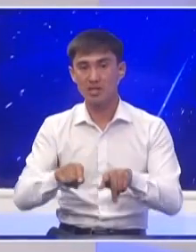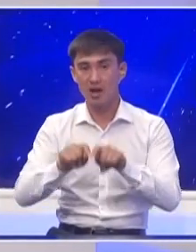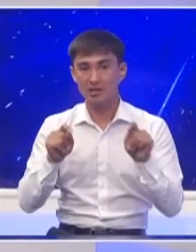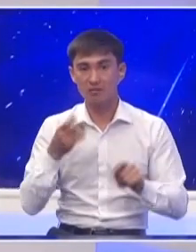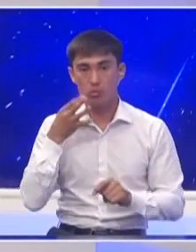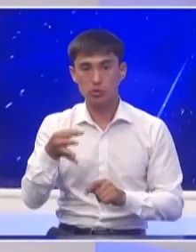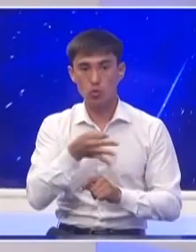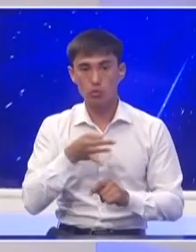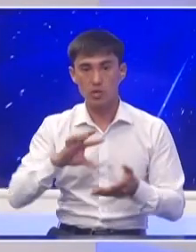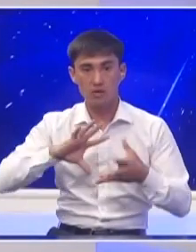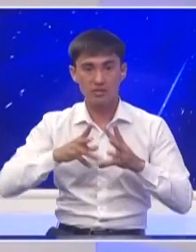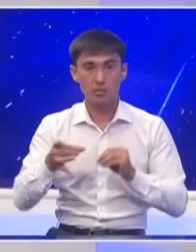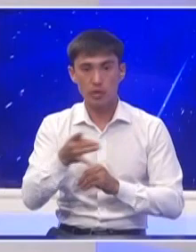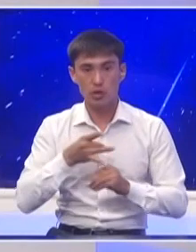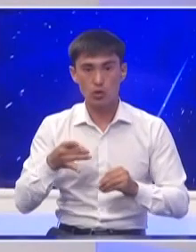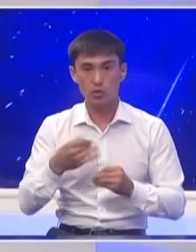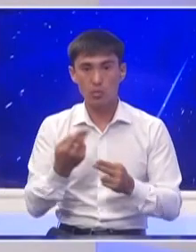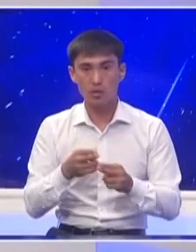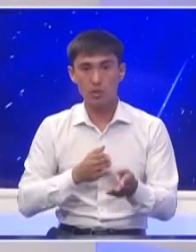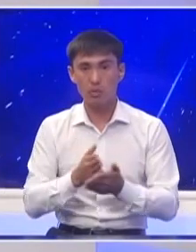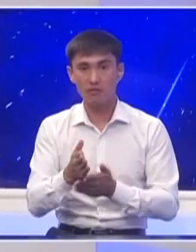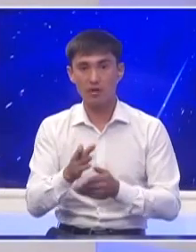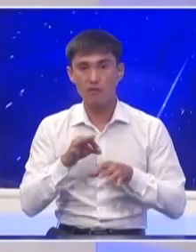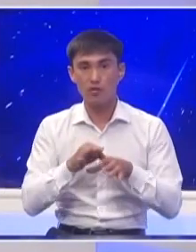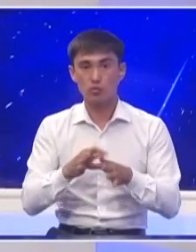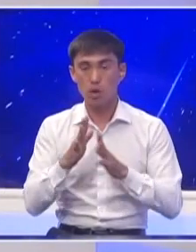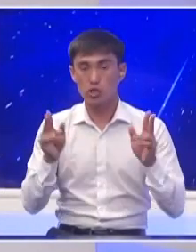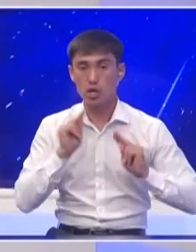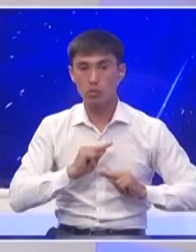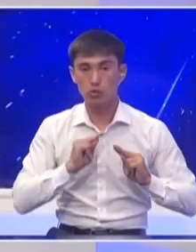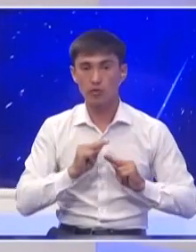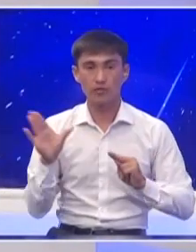открыть в Алматинской области. В целом в регионе по данному направлению ведется